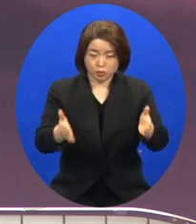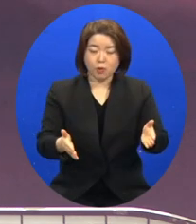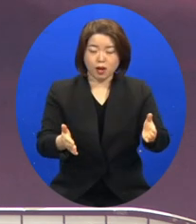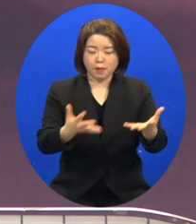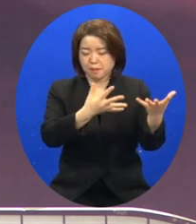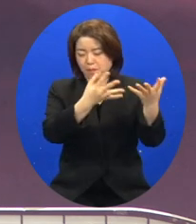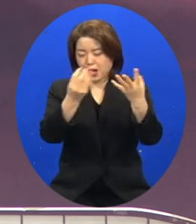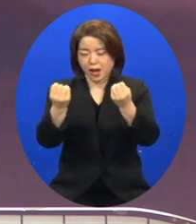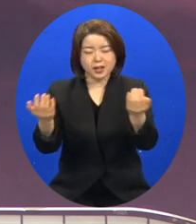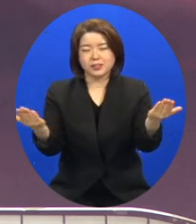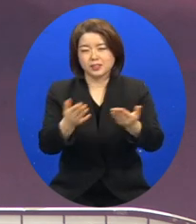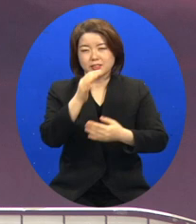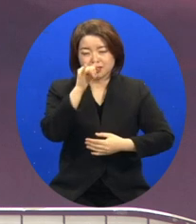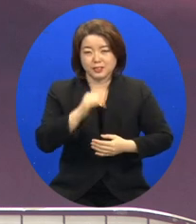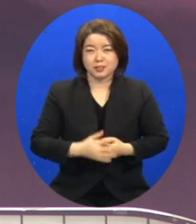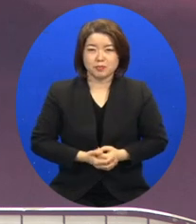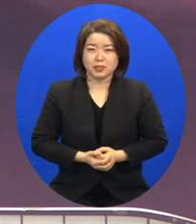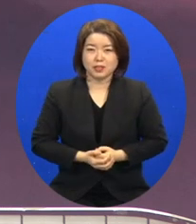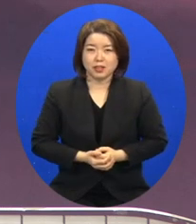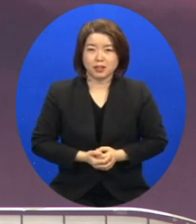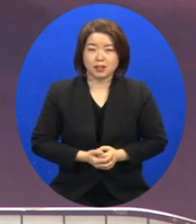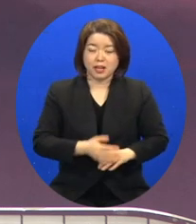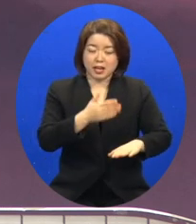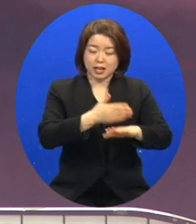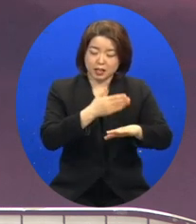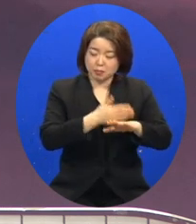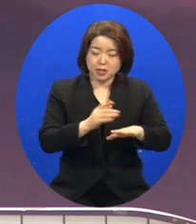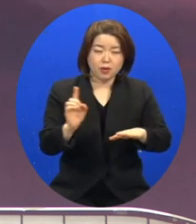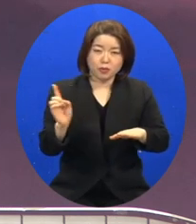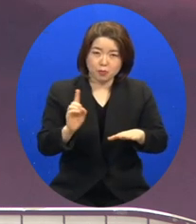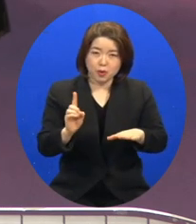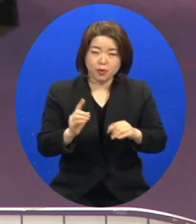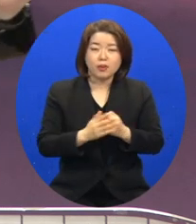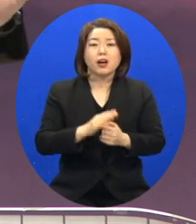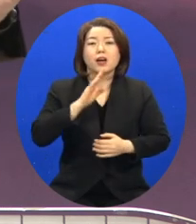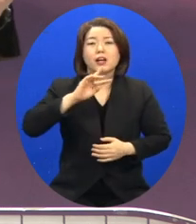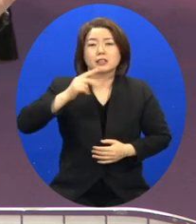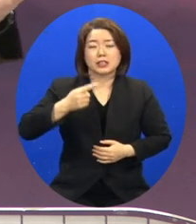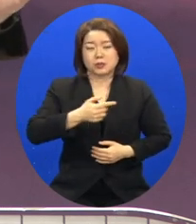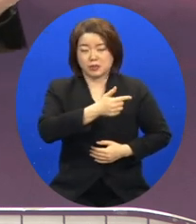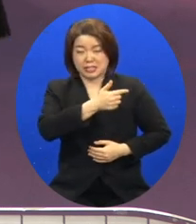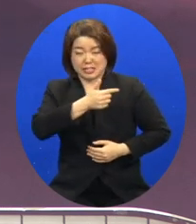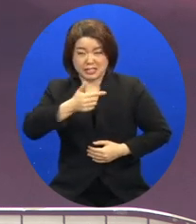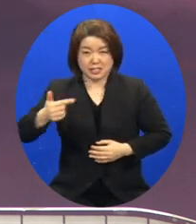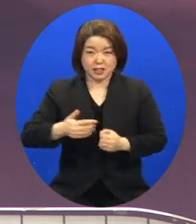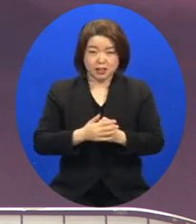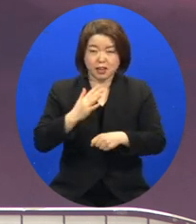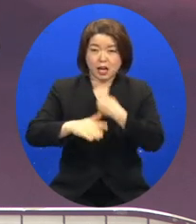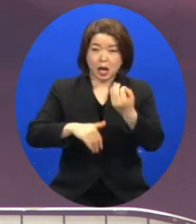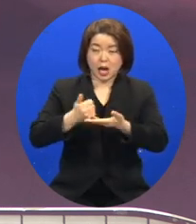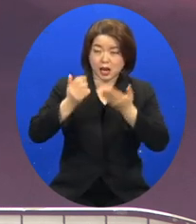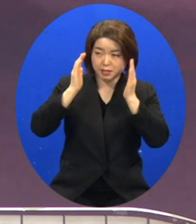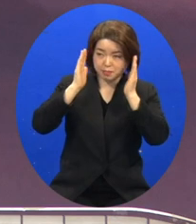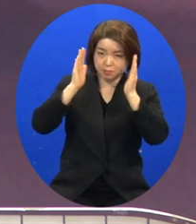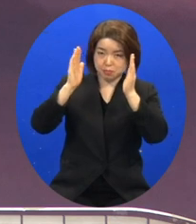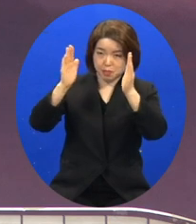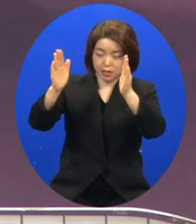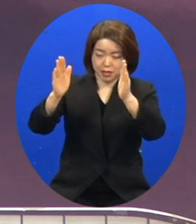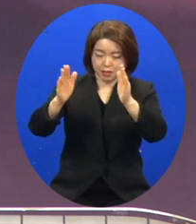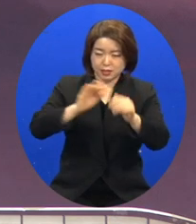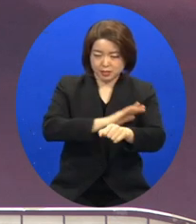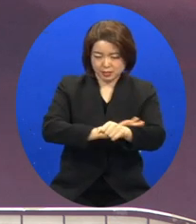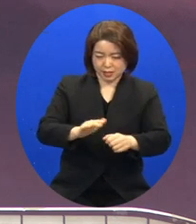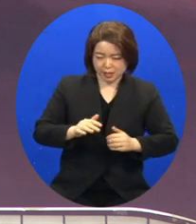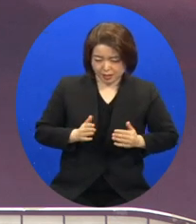정말 많은 일들이 있었어요 감사한 것은 그래도 크게 하나님이 원하시는 방향을 잘 따라 왔다는